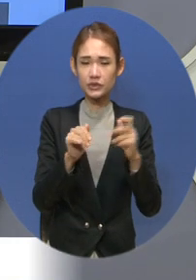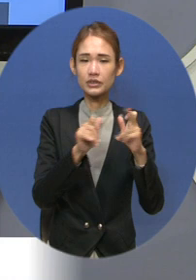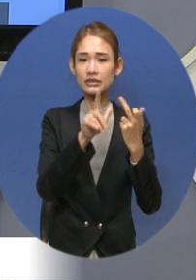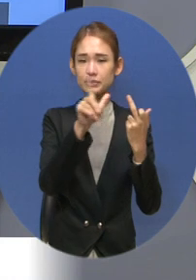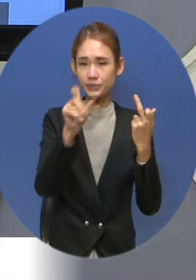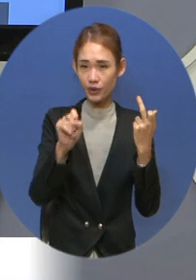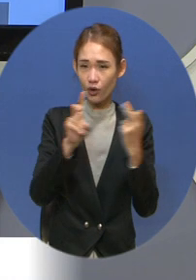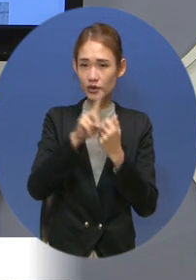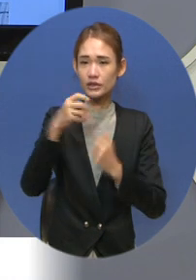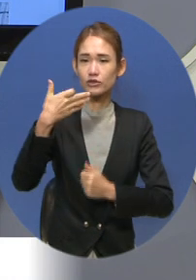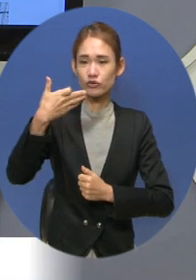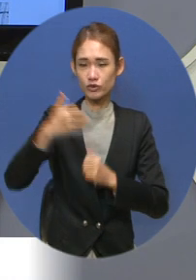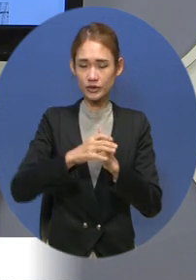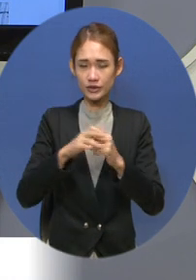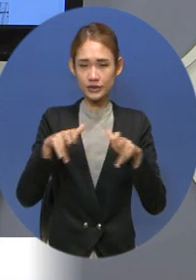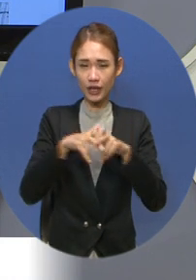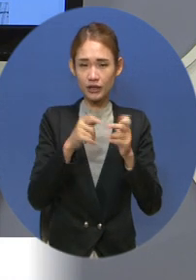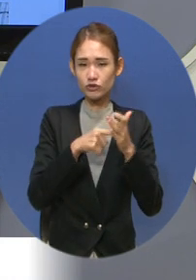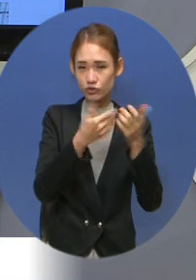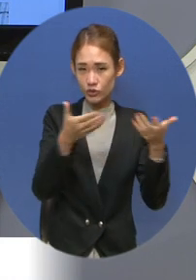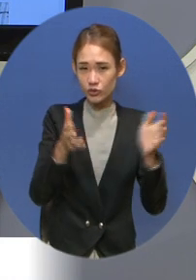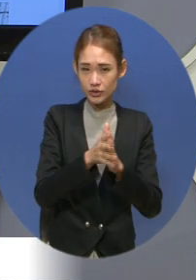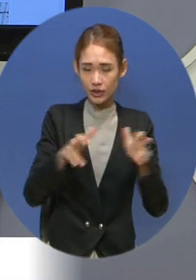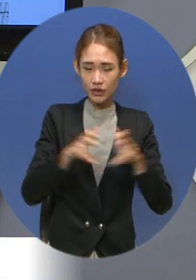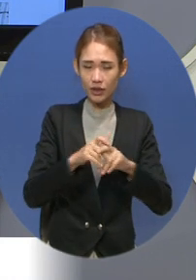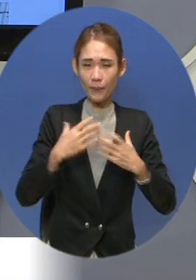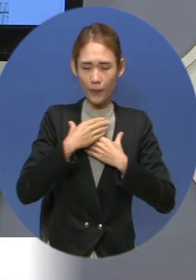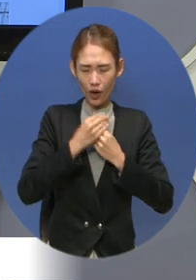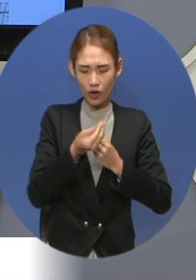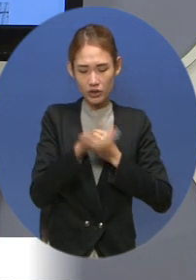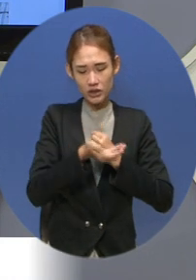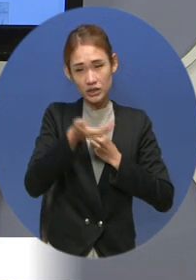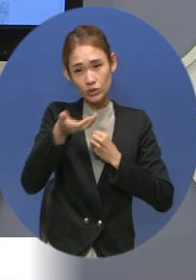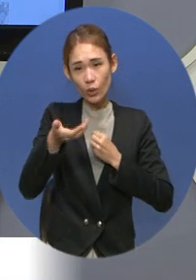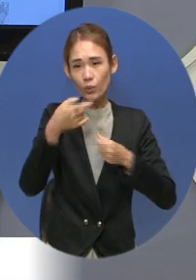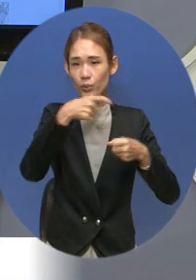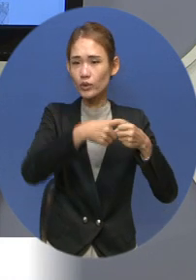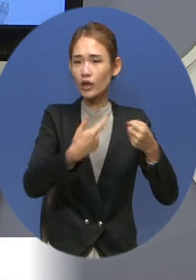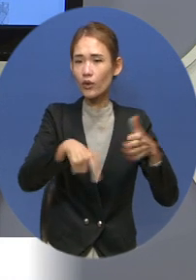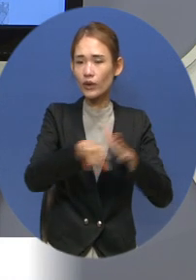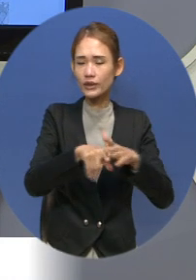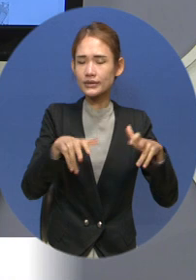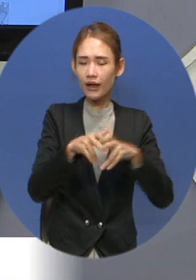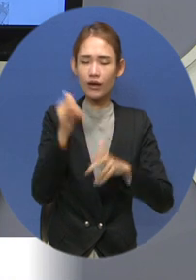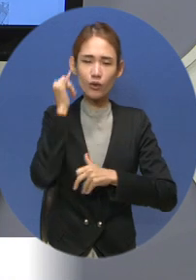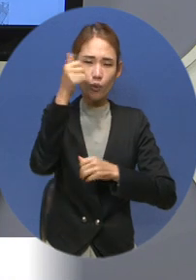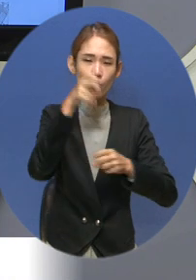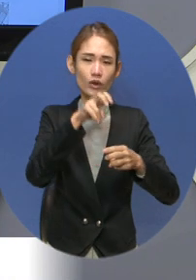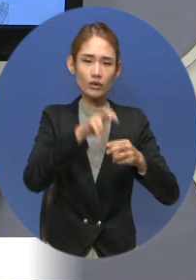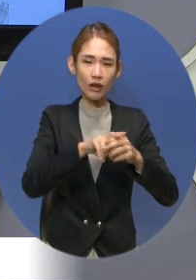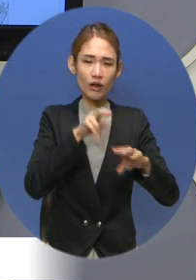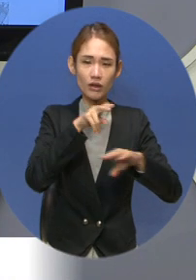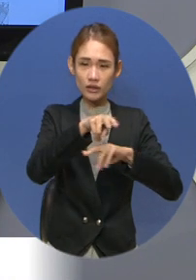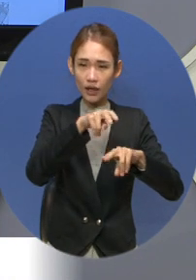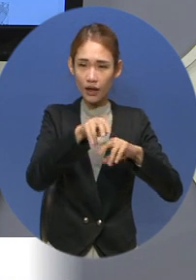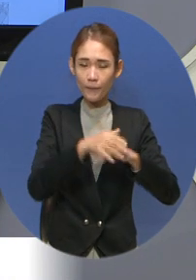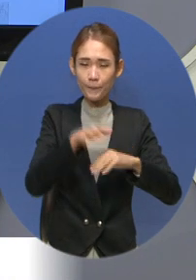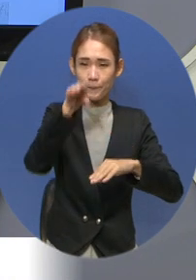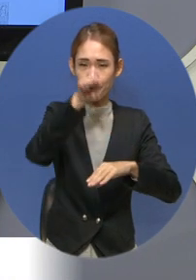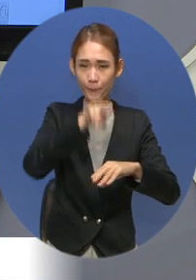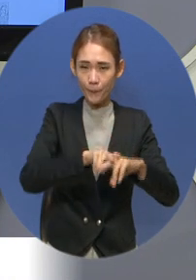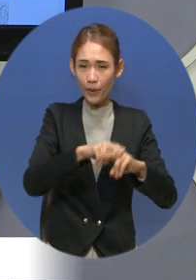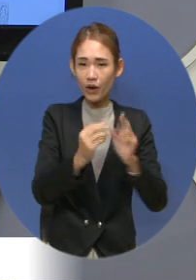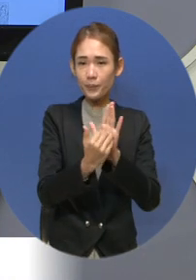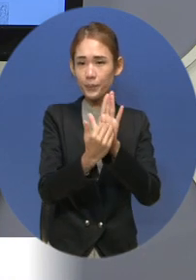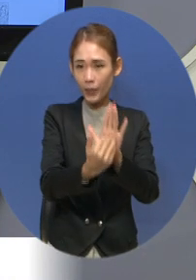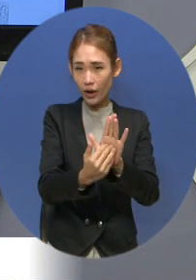19일 장 출연은 장애인의 편리한 이동 수단을 위해 만들어진 장애인 콜택시 보조석 탑승을 거 정당한